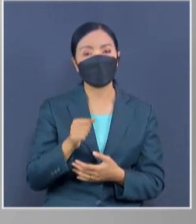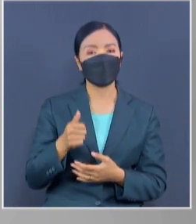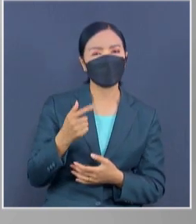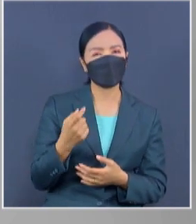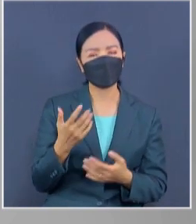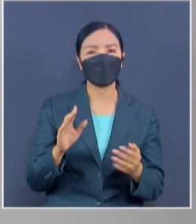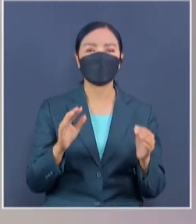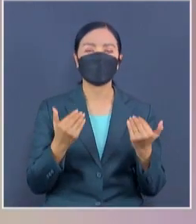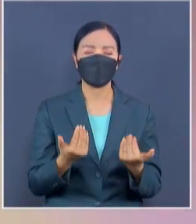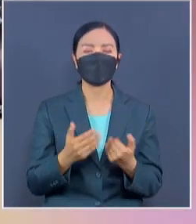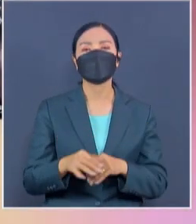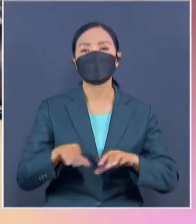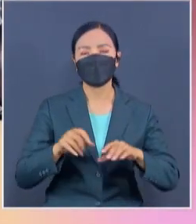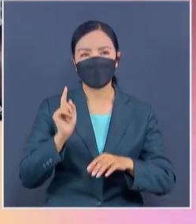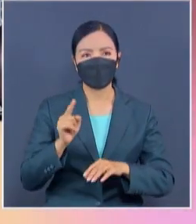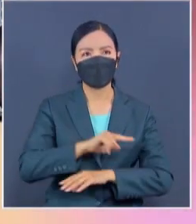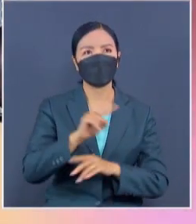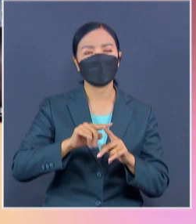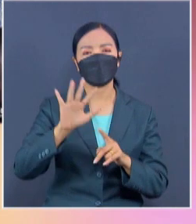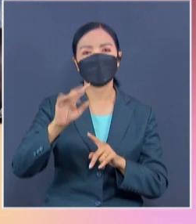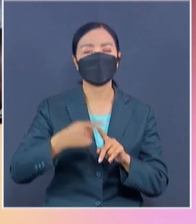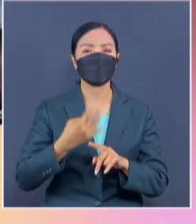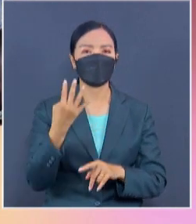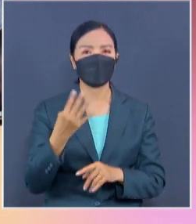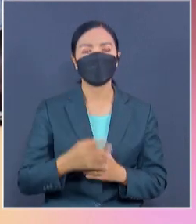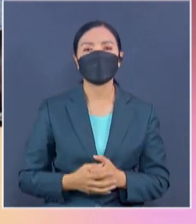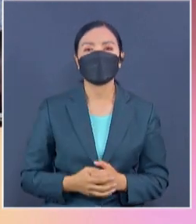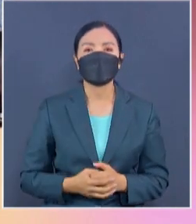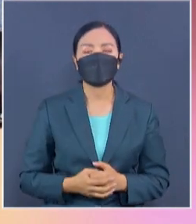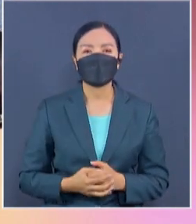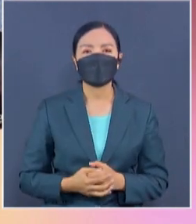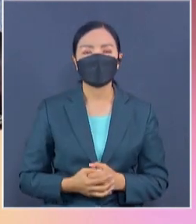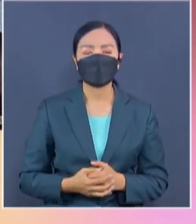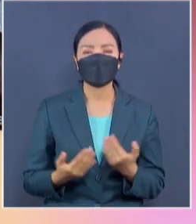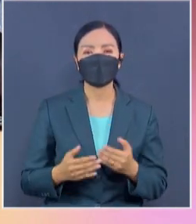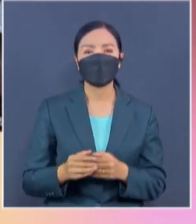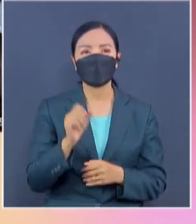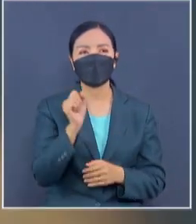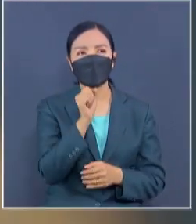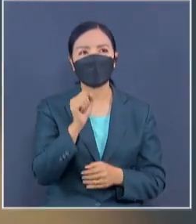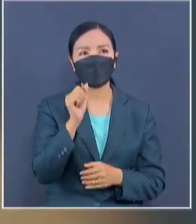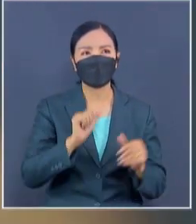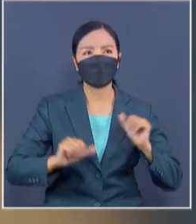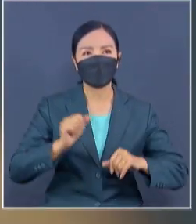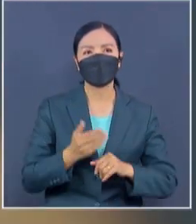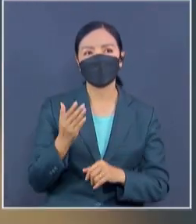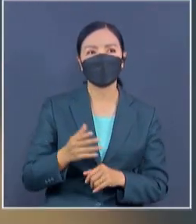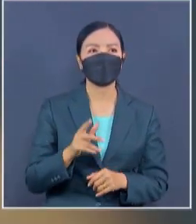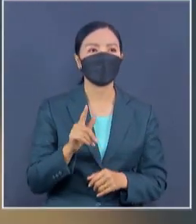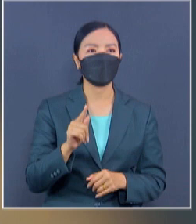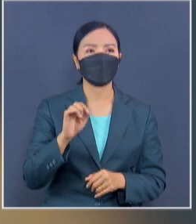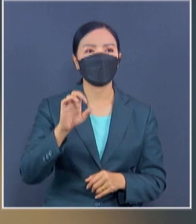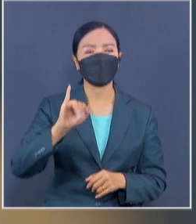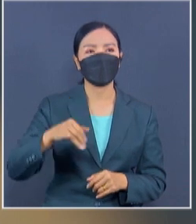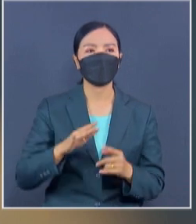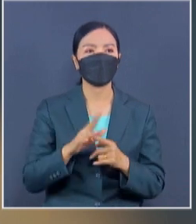สซึ่งก็จะจัดขึ้นในวันที่5เมษายนนี้ได้หรือไม่ค่ะขณะที่ศิลปินและนักแสดงหนุ่มอีจุนโฮ 2PM